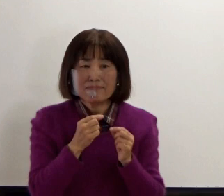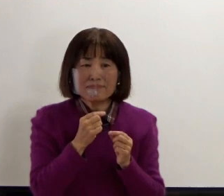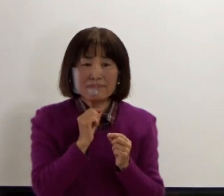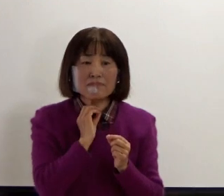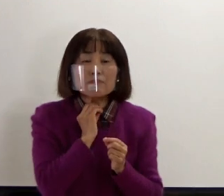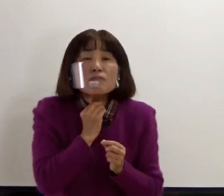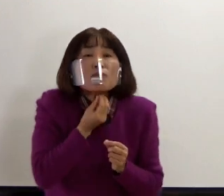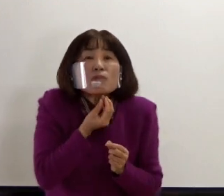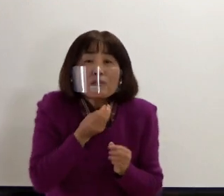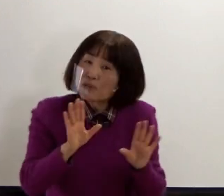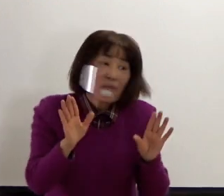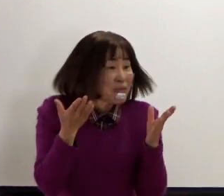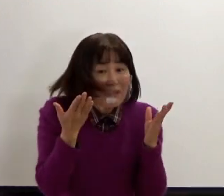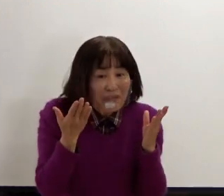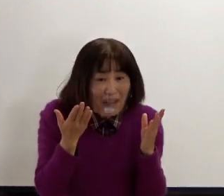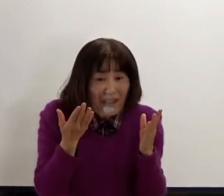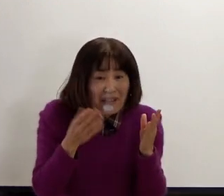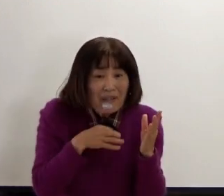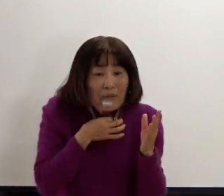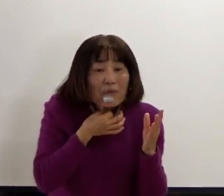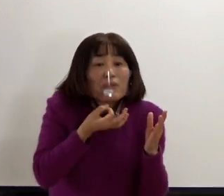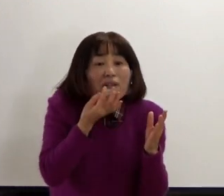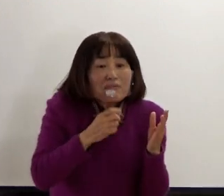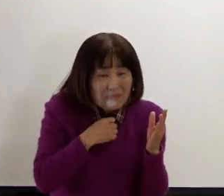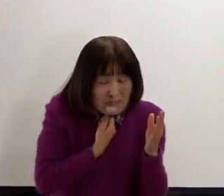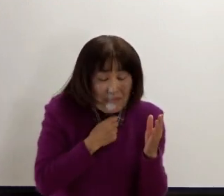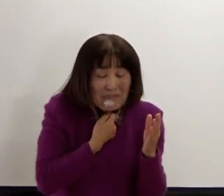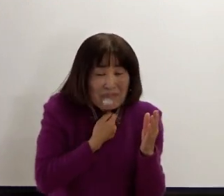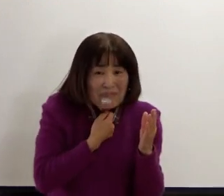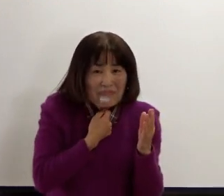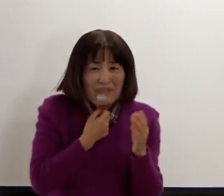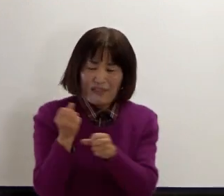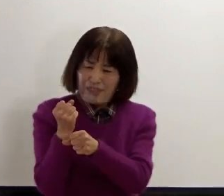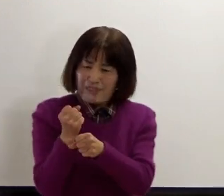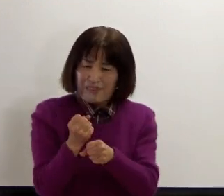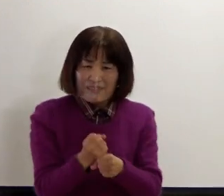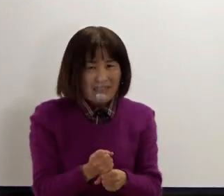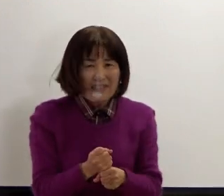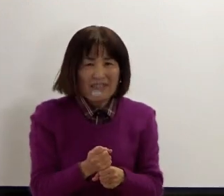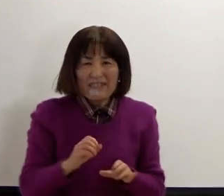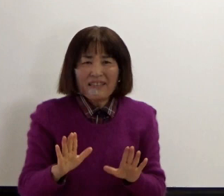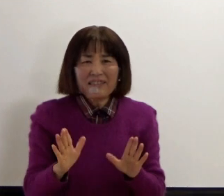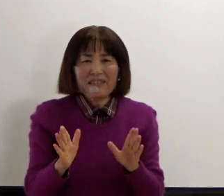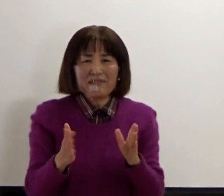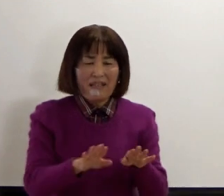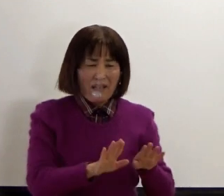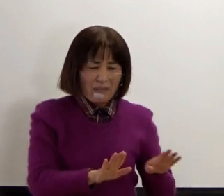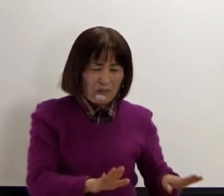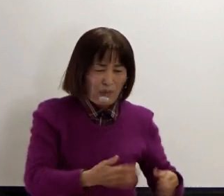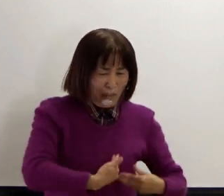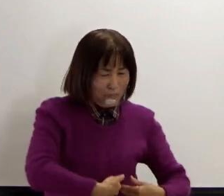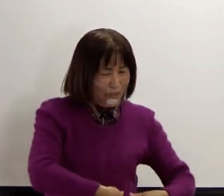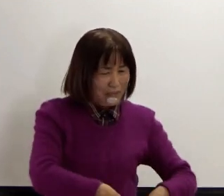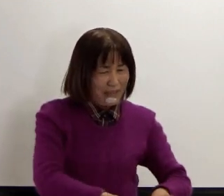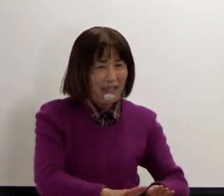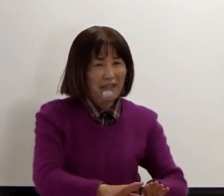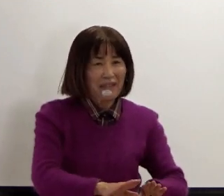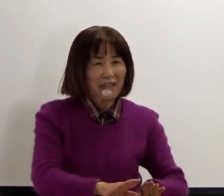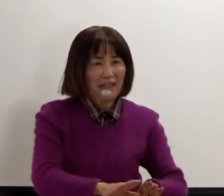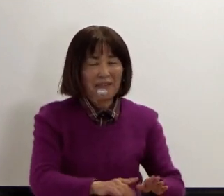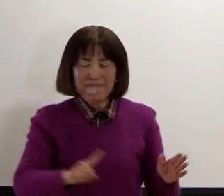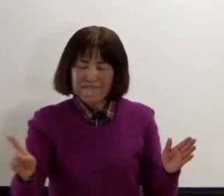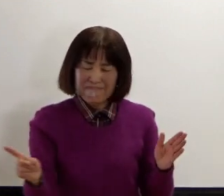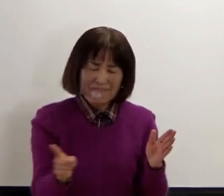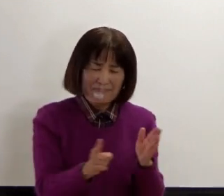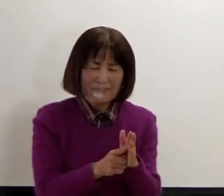まあ、長いので全部読まないんですけども、まあ、ご存知のように信じなかったので、子供が生まれるまでお前は口が聞けなくなるって言われて